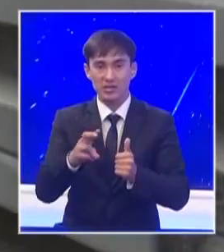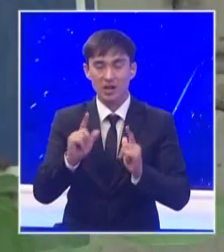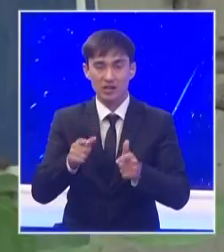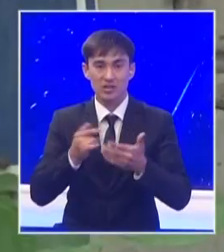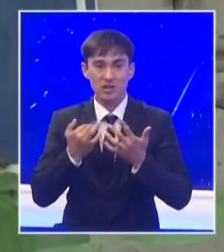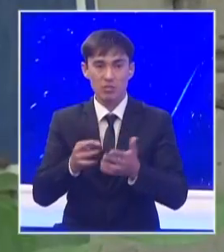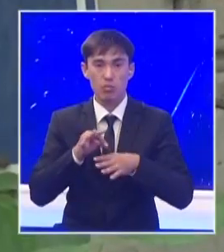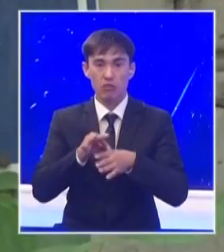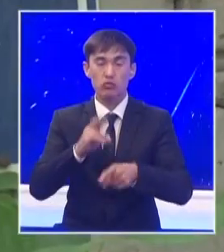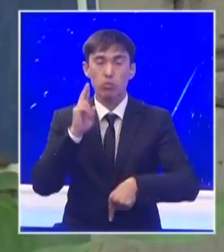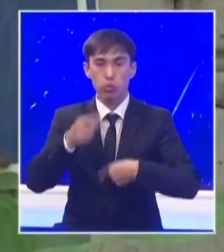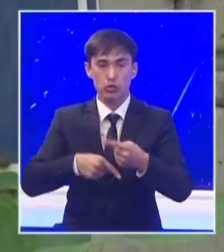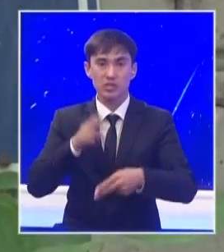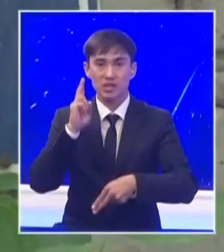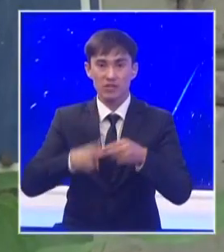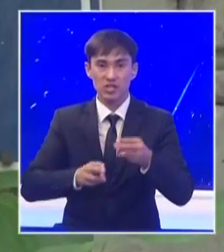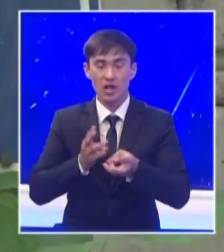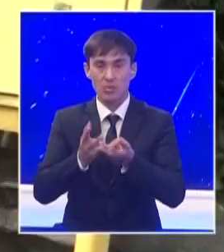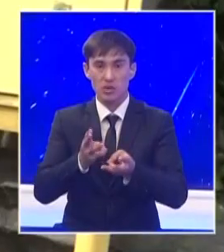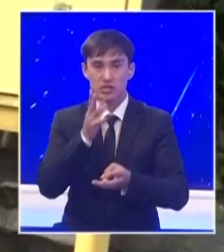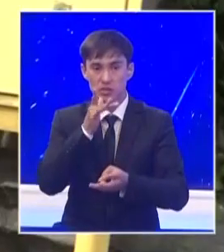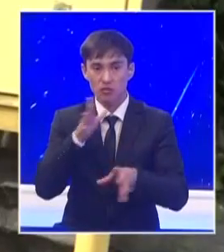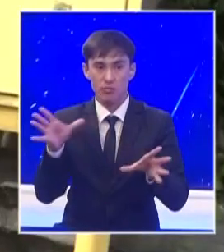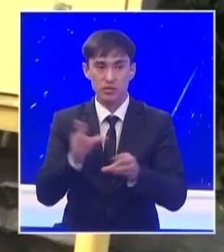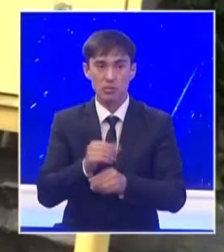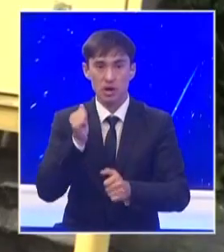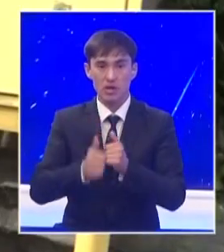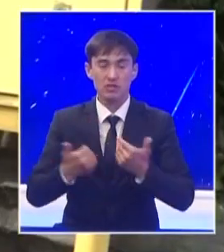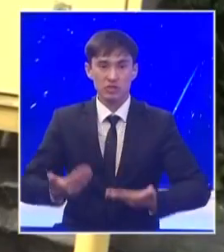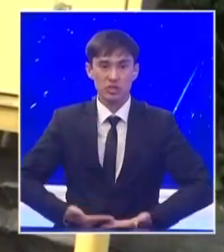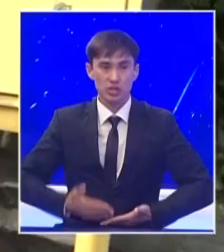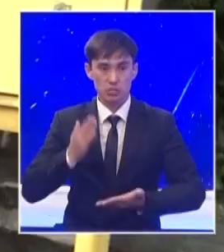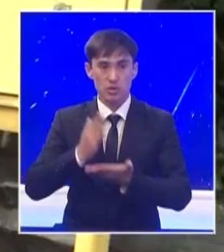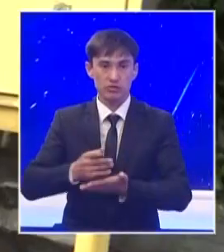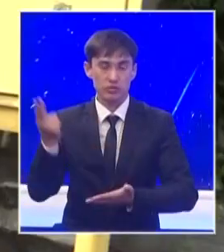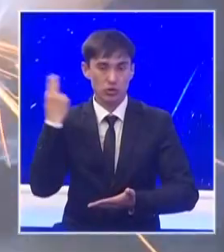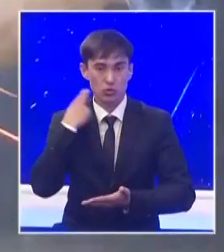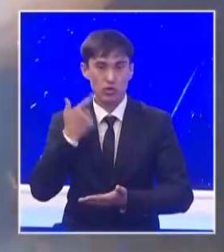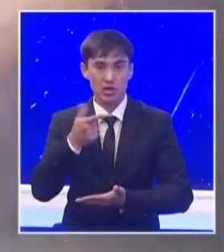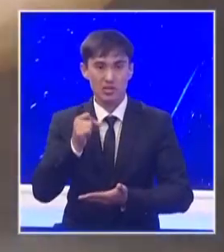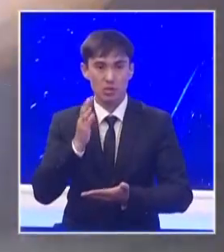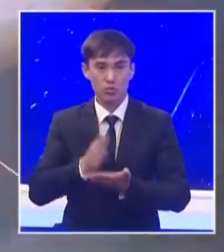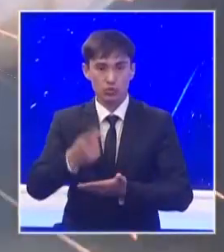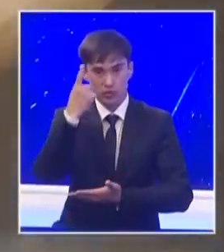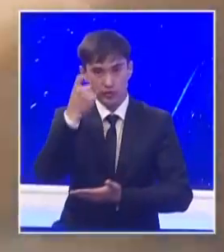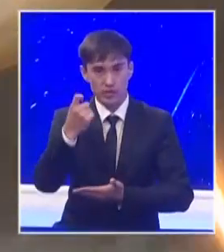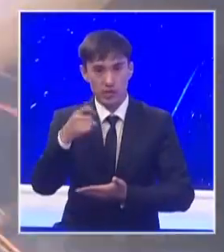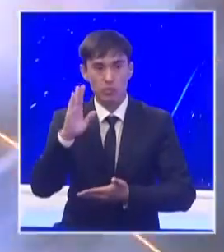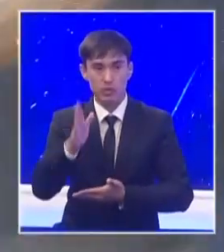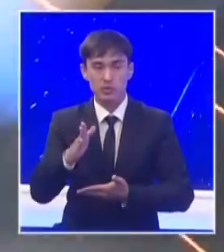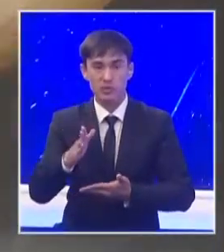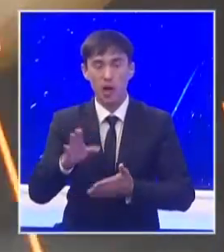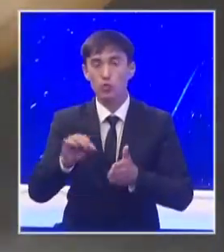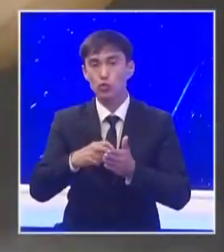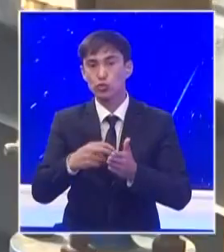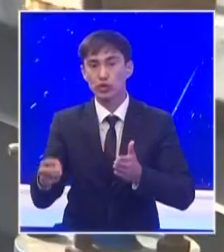требований, проводится после завершения отопительного сезона. Вместе с тем, каждого жителя, имеющего задолженность по газу, ставят в известность о предстоящем